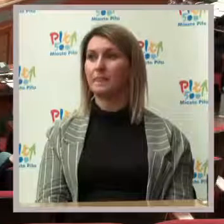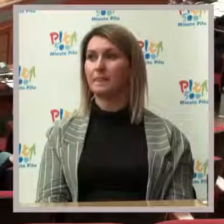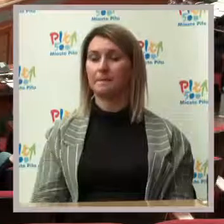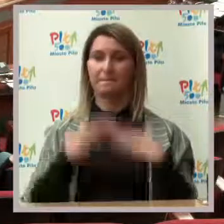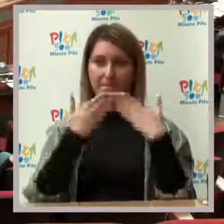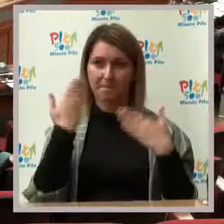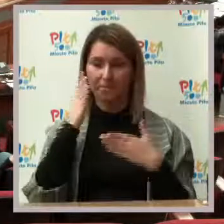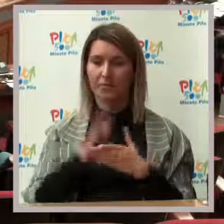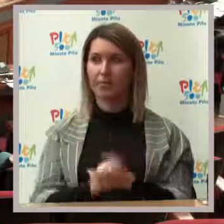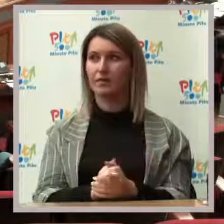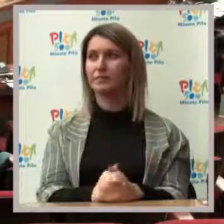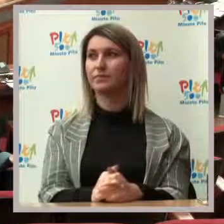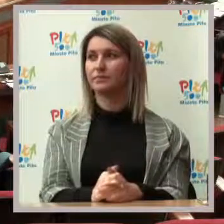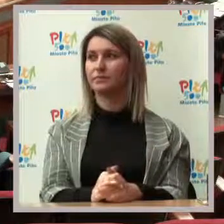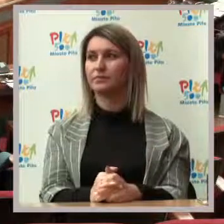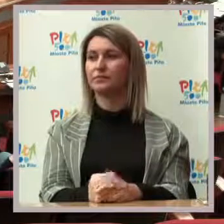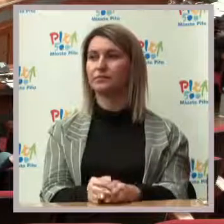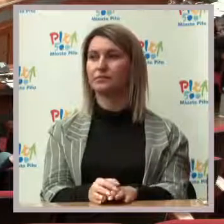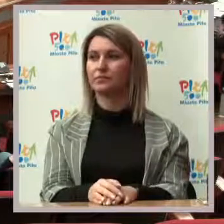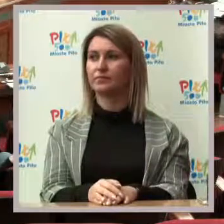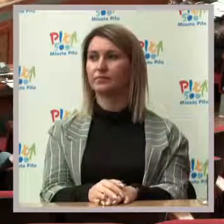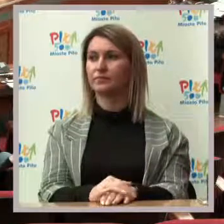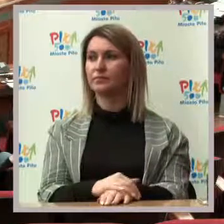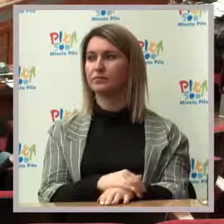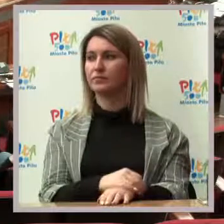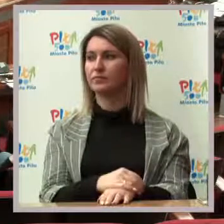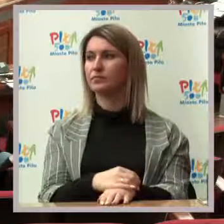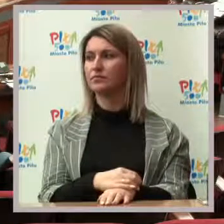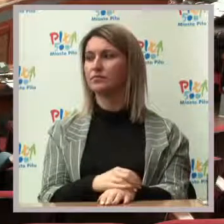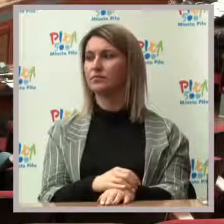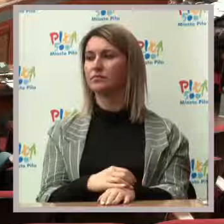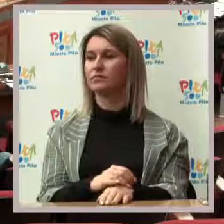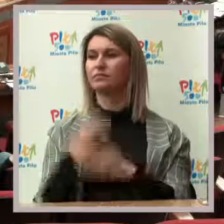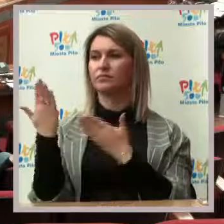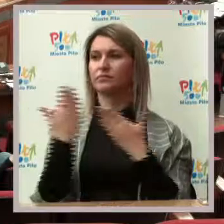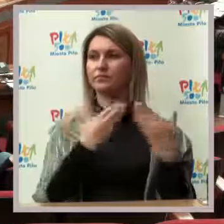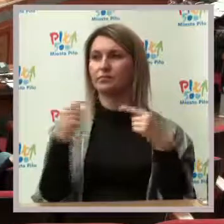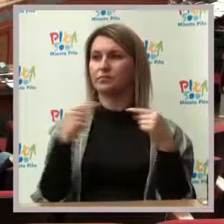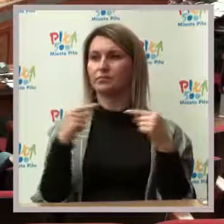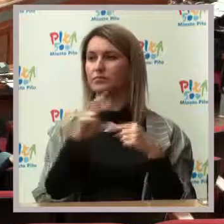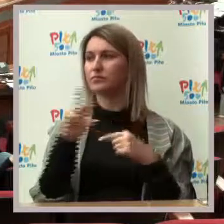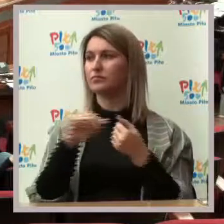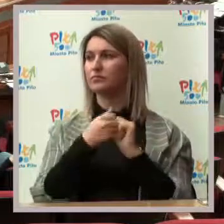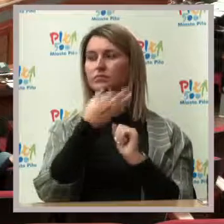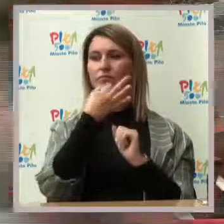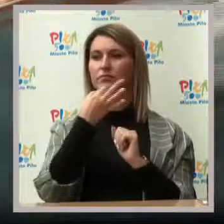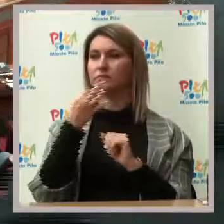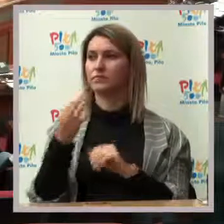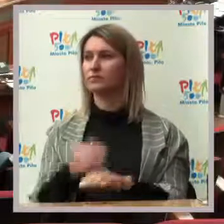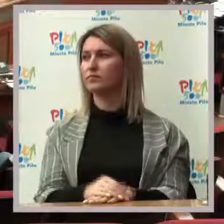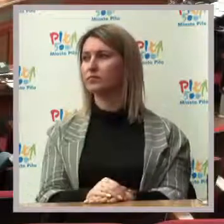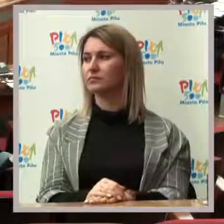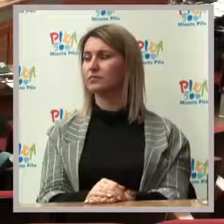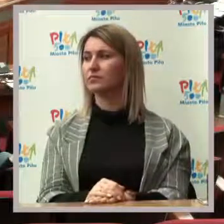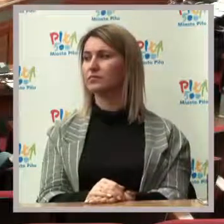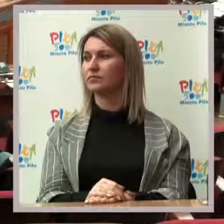Dziękuję bardzo. Dyskusja w dalszym ciągu jest otwarta. Czy jeszcze ktoś z Państwa radnych chciałby zabrać głos w sprawie